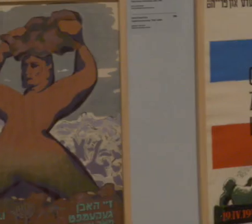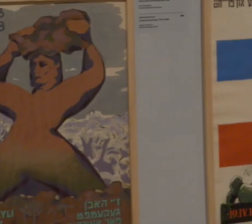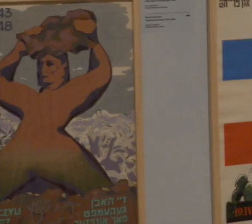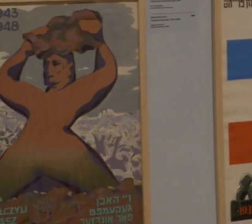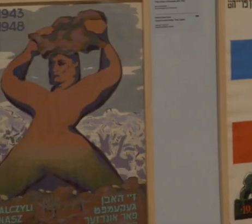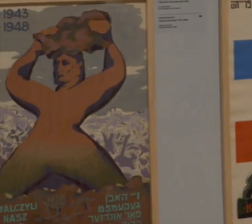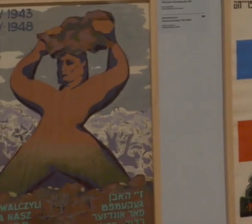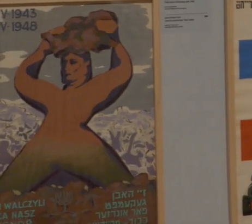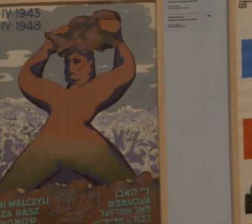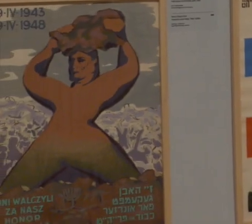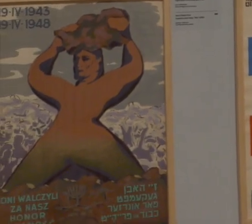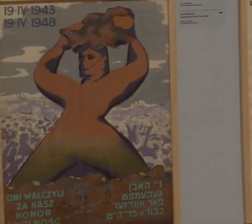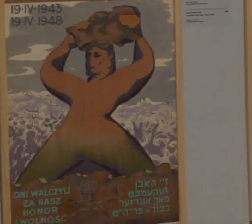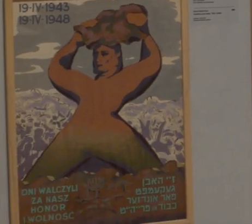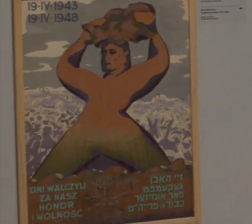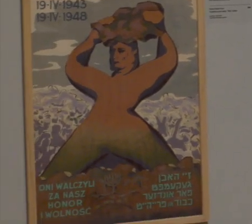bojowców.